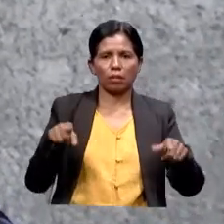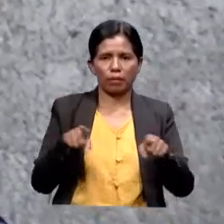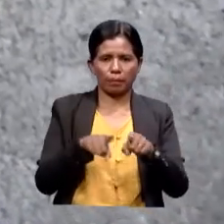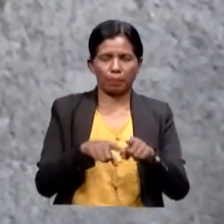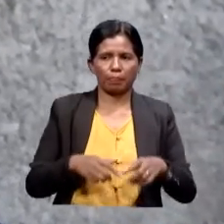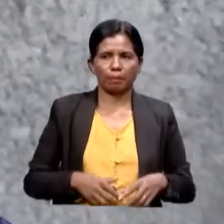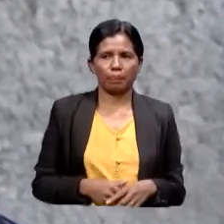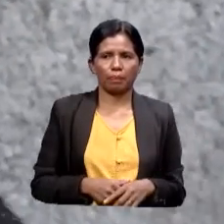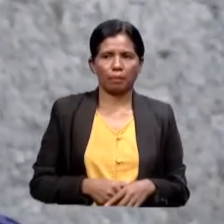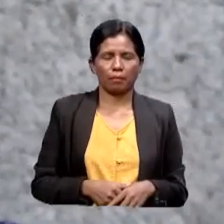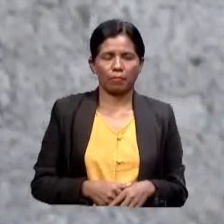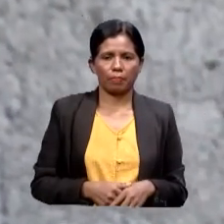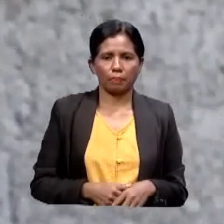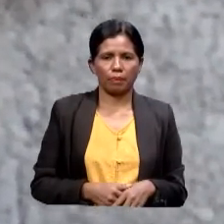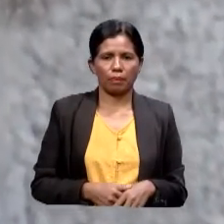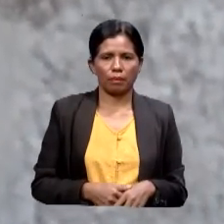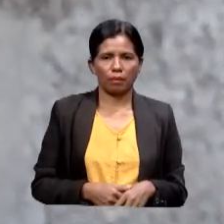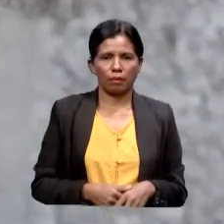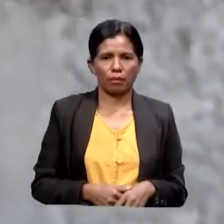sana